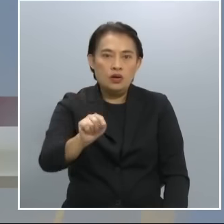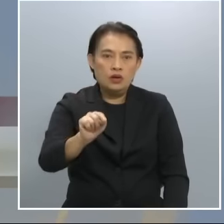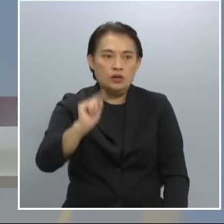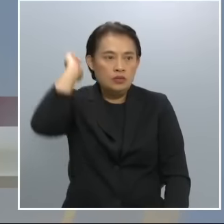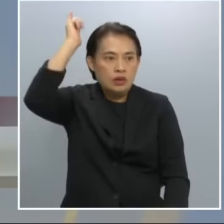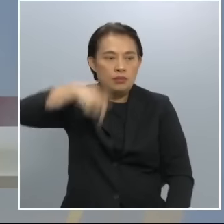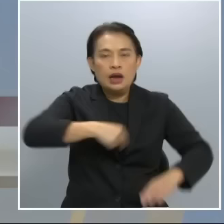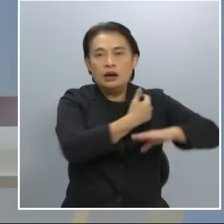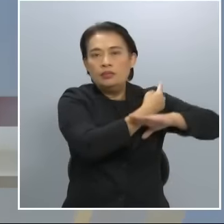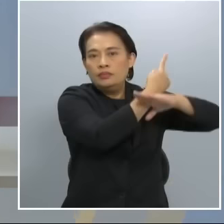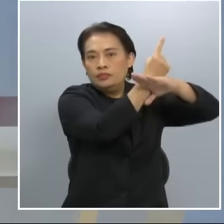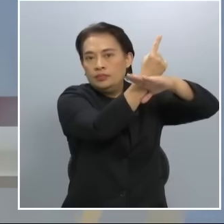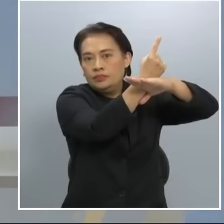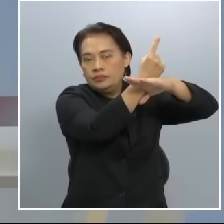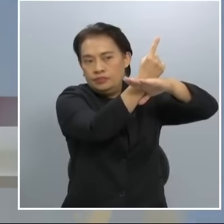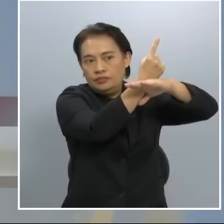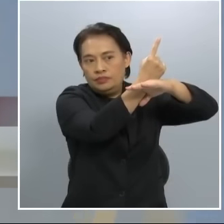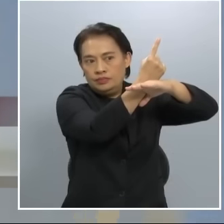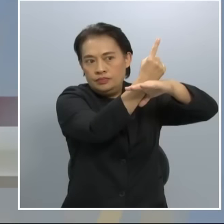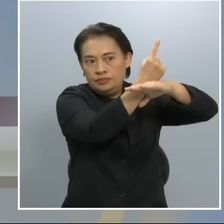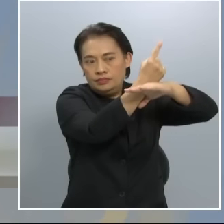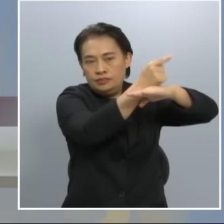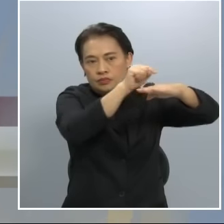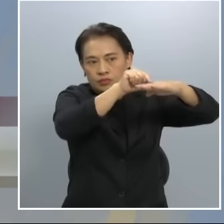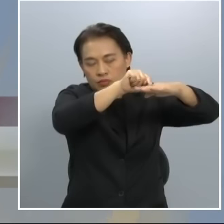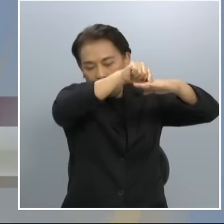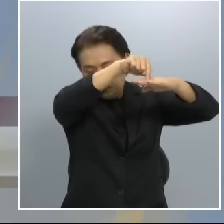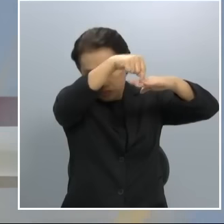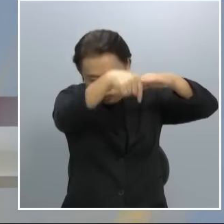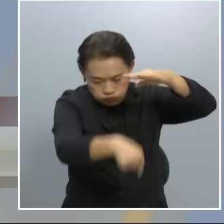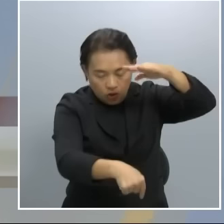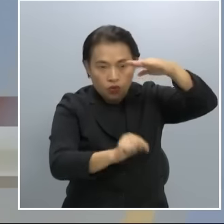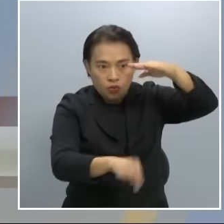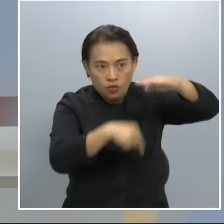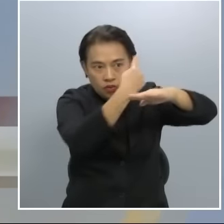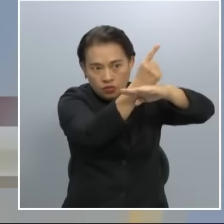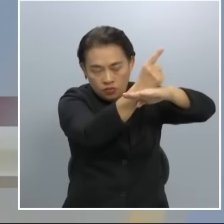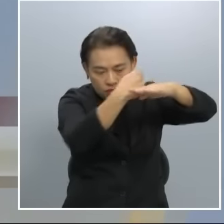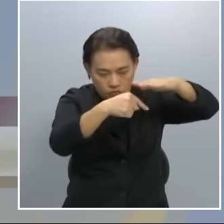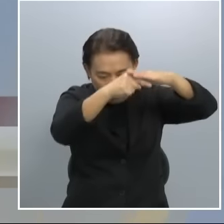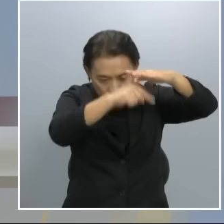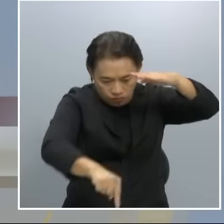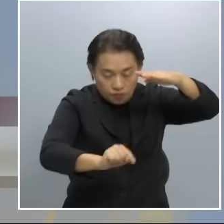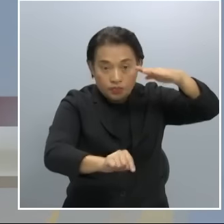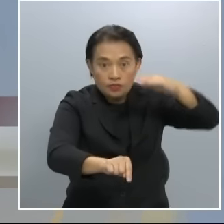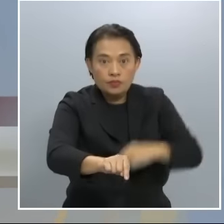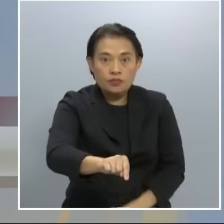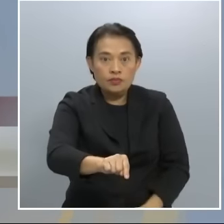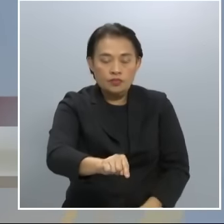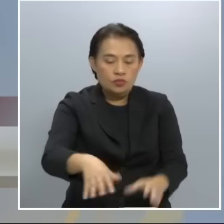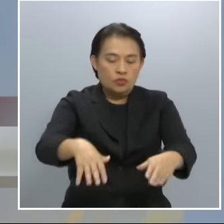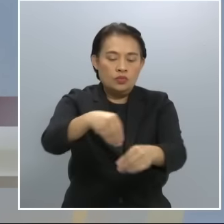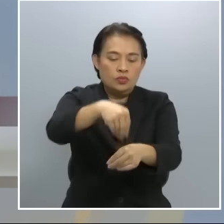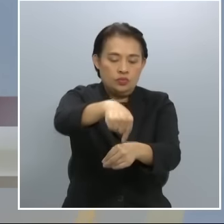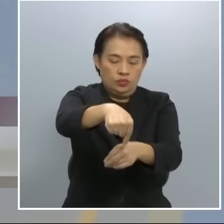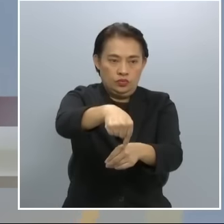บินโฉบเหนือแนวประทะ และยิงจรวดจากอากาศสู่พื้นเข้าใส่เป้าหมายในจุดที่กองกำลังกะเหรี่ยงปักหลักอยู่จำนว